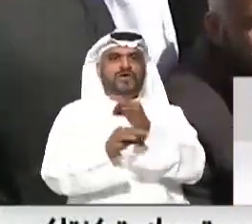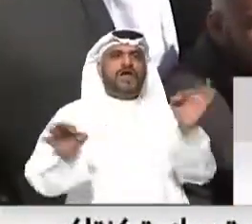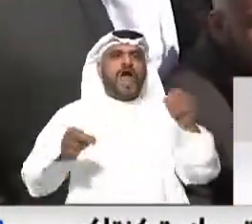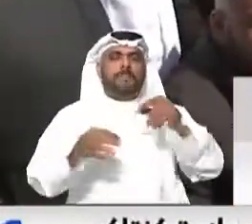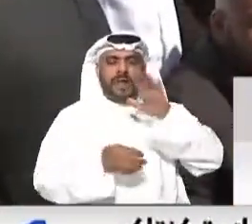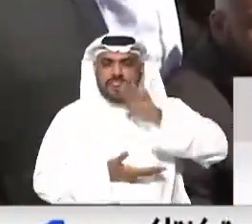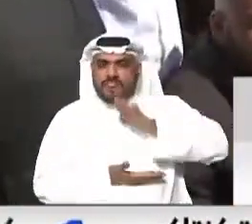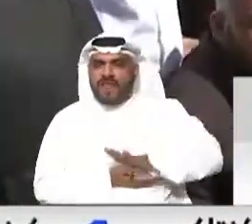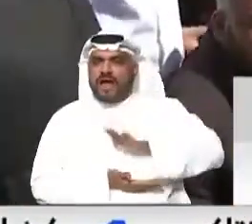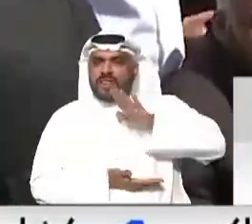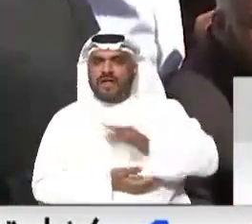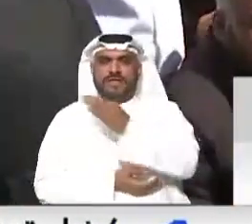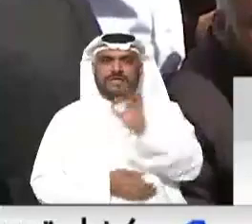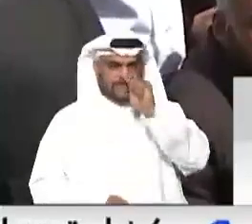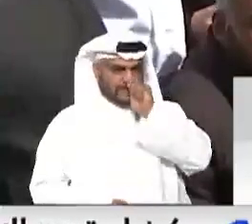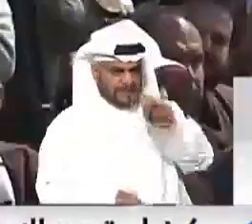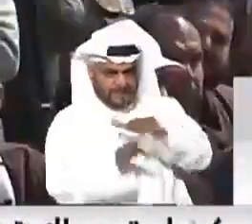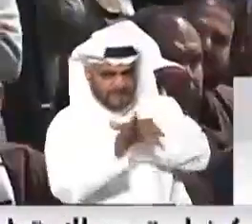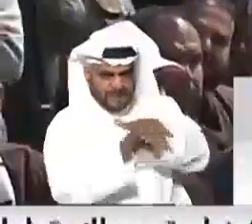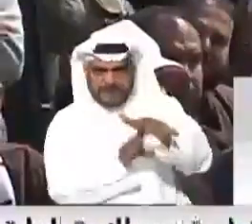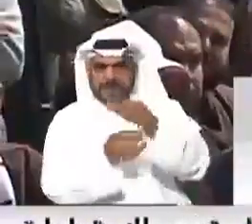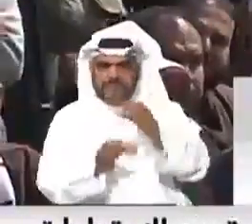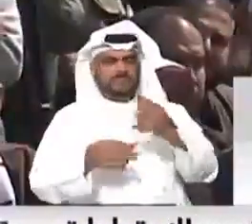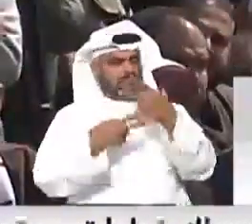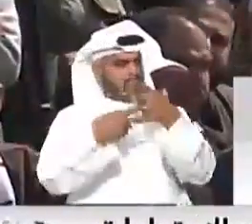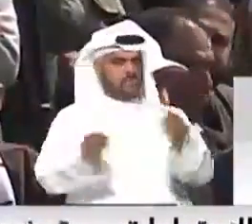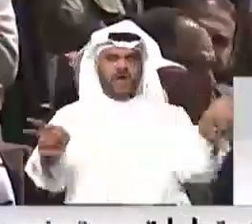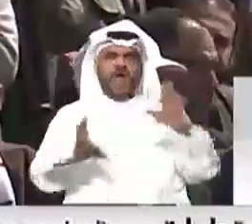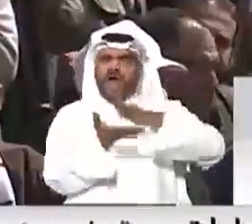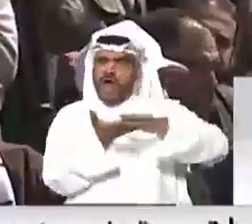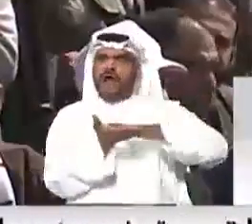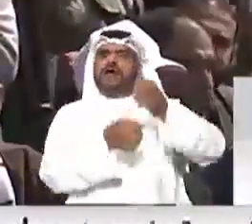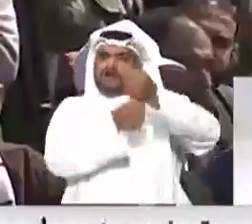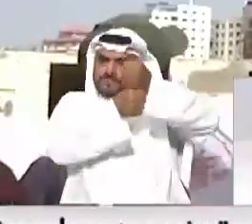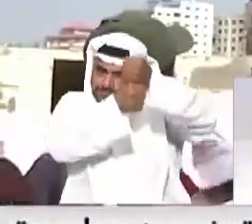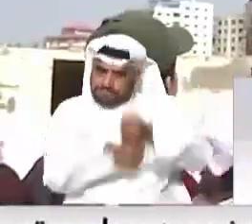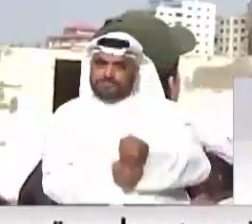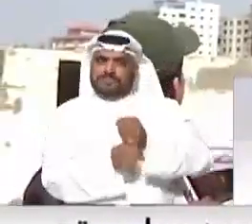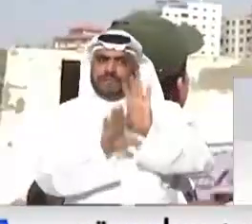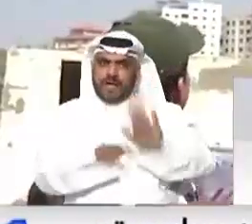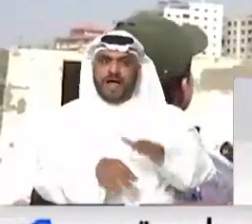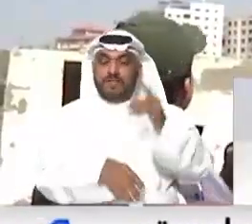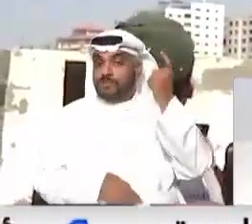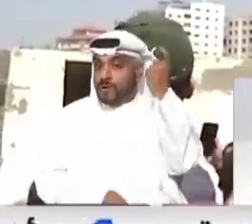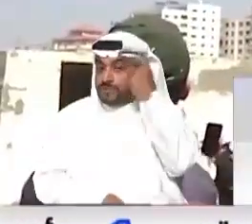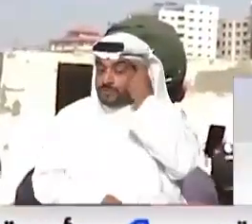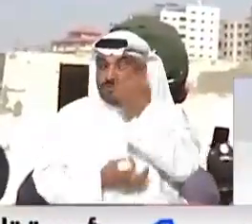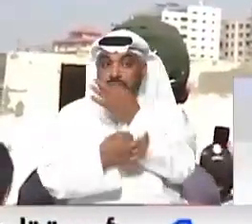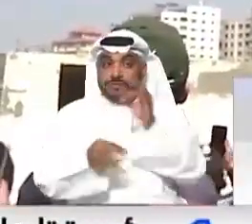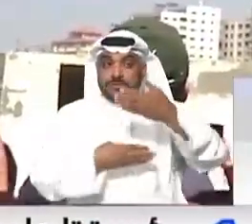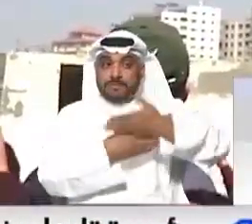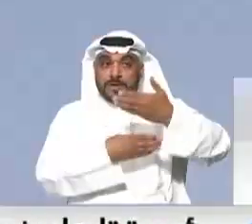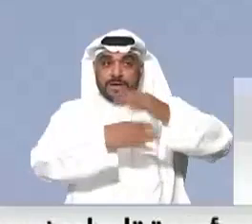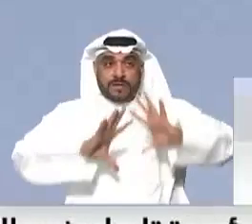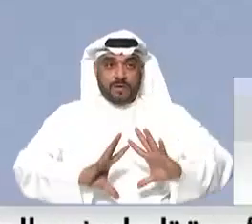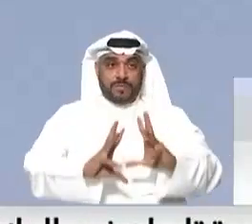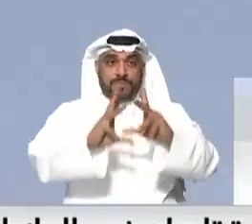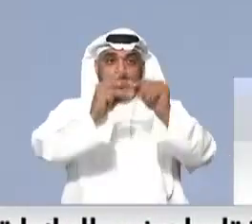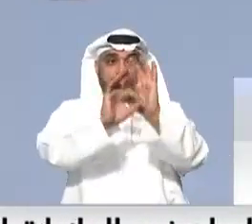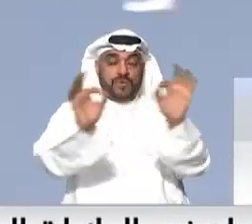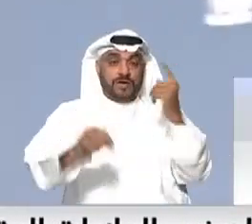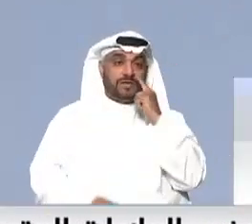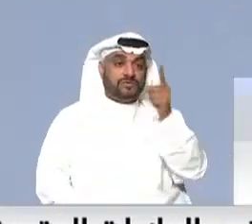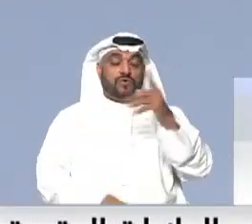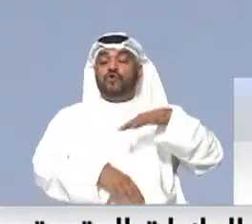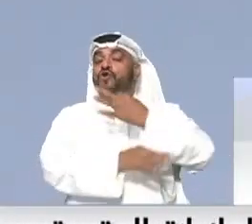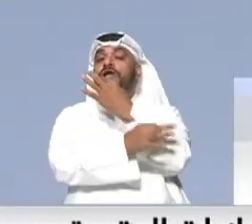الضغوط والتهديدات الإسرائيلية المتواصلة بابتلاع مزيد من الأرض المحتلة عبر المشاريع الاستيطانية،